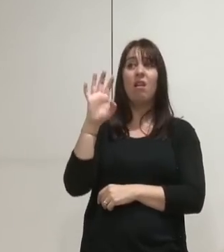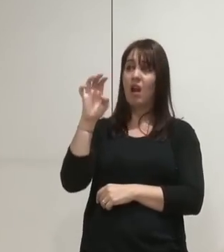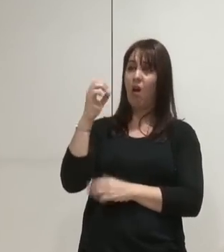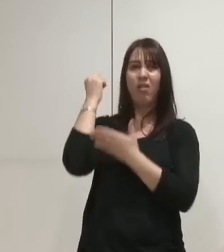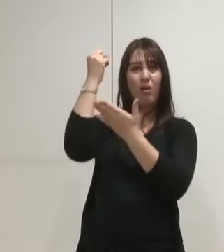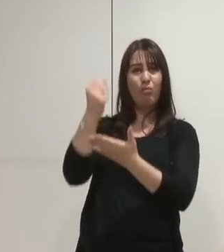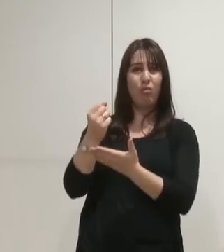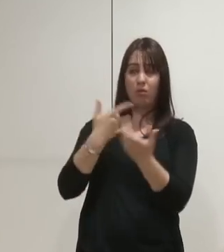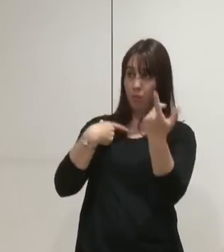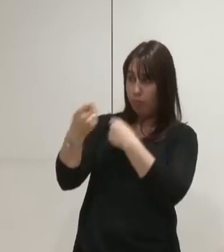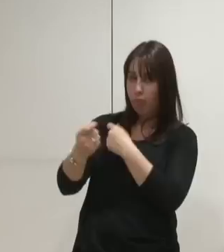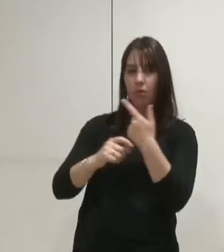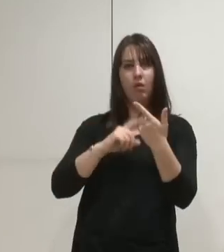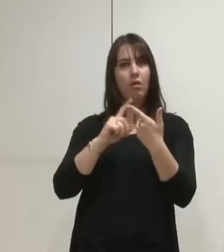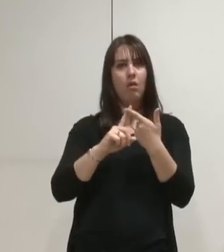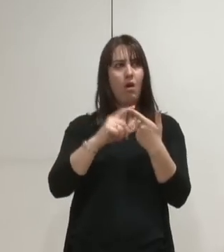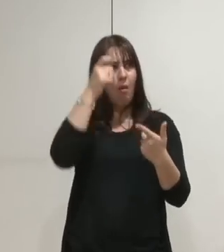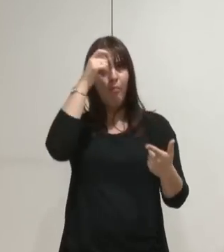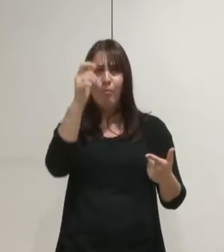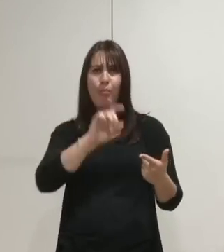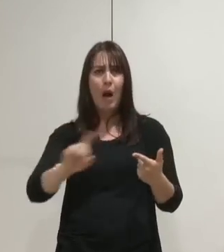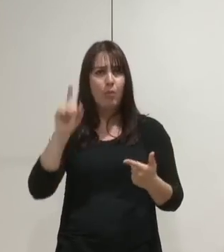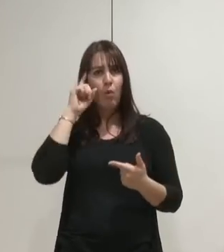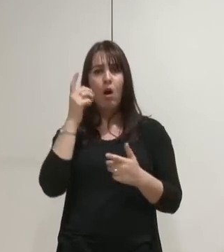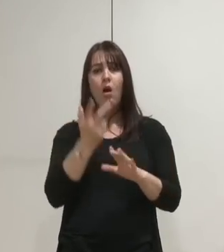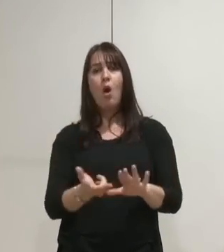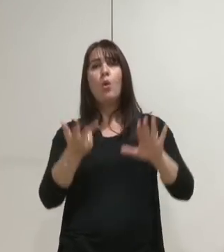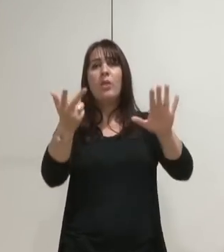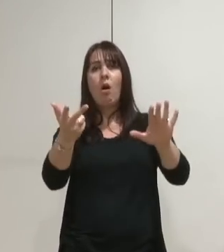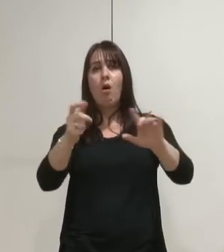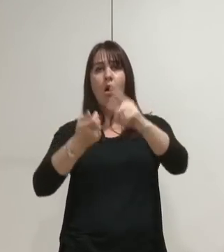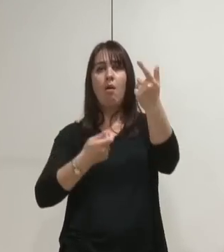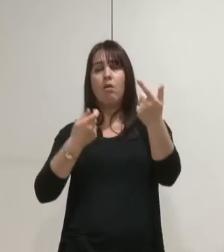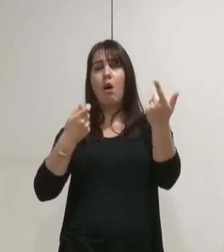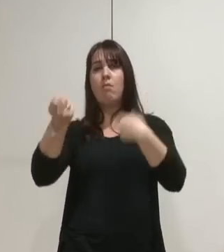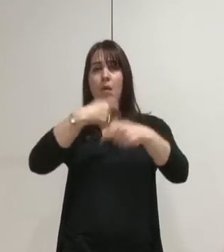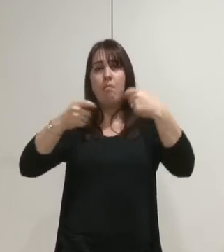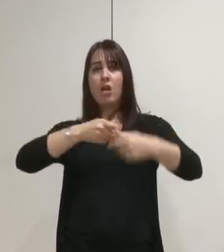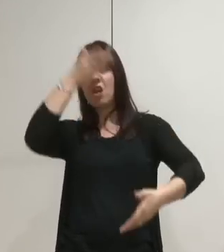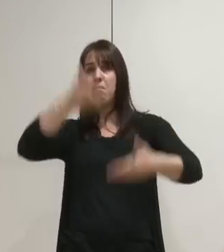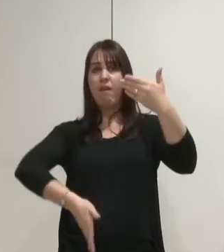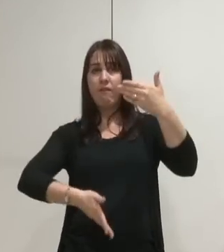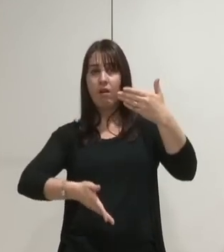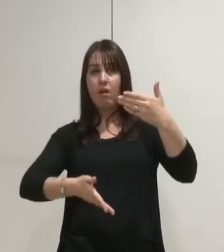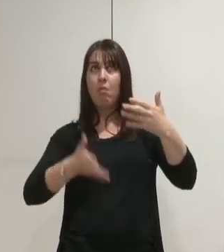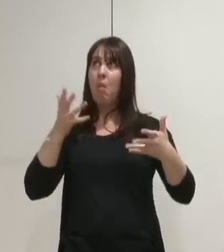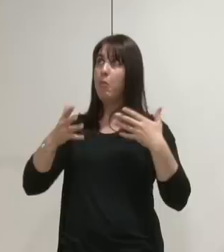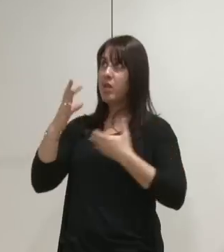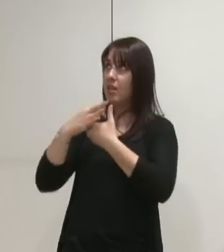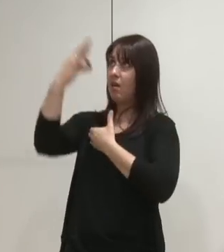insensé parce qu'elle prévoit de casser le marché dans 8 ans sans savoir si elle sera aux commande